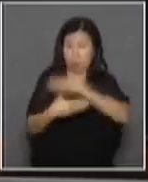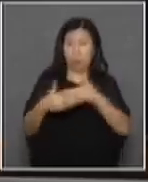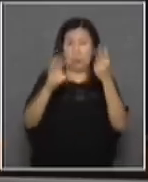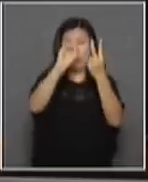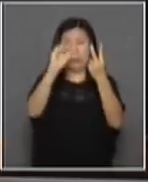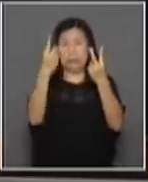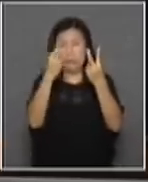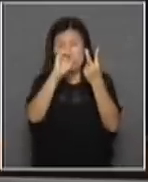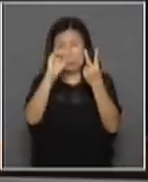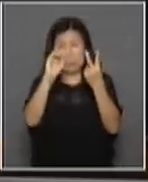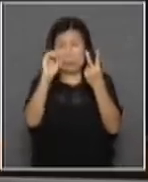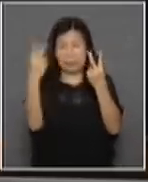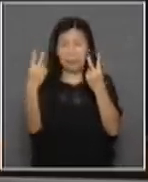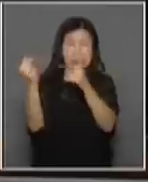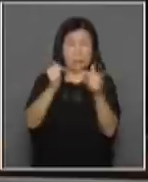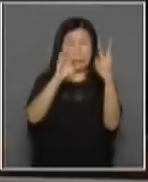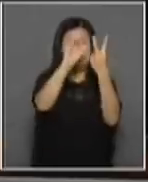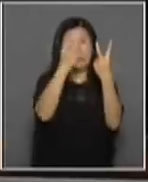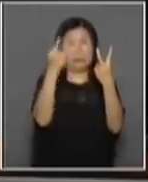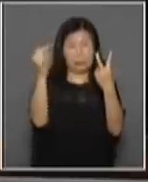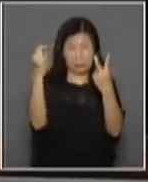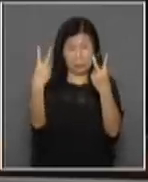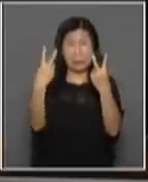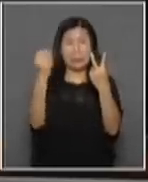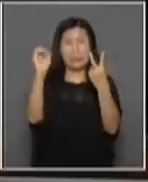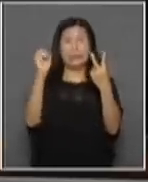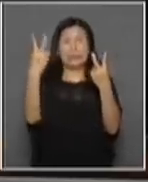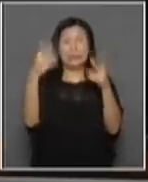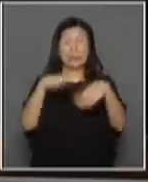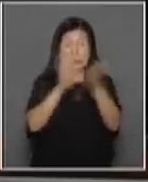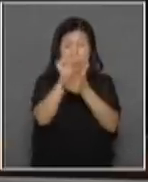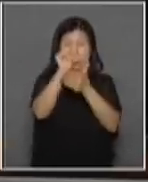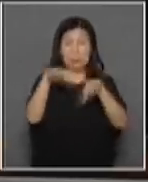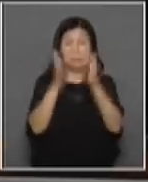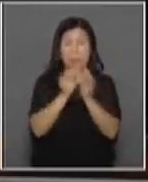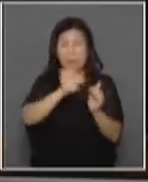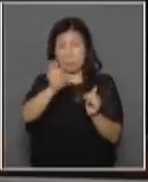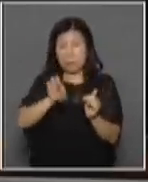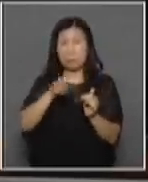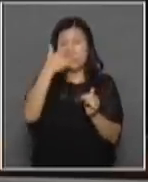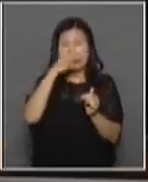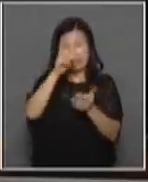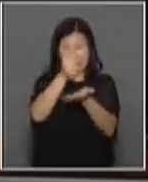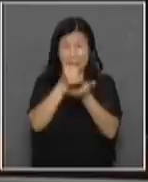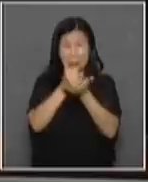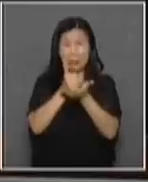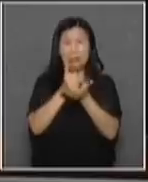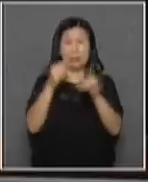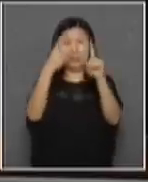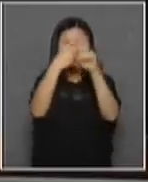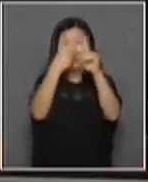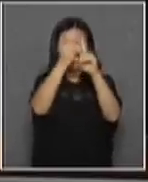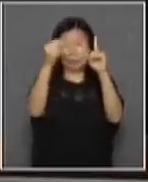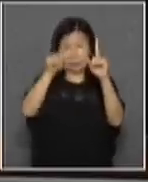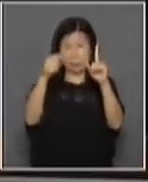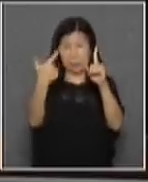2002年至2012年十年入面嘅公务员平均每年有申请17.8